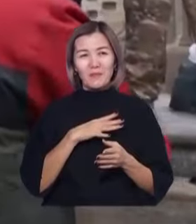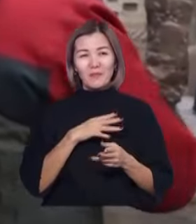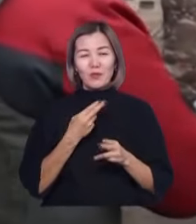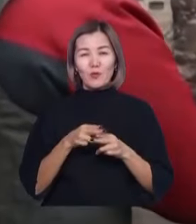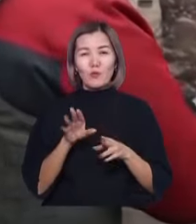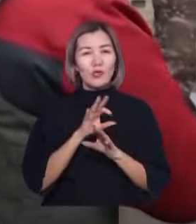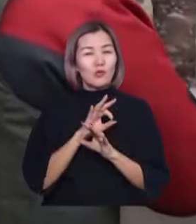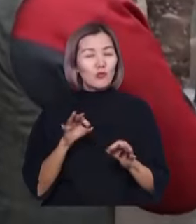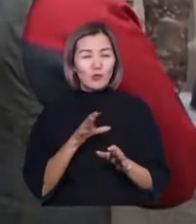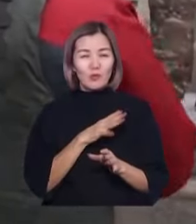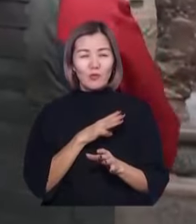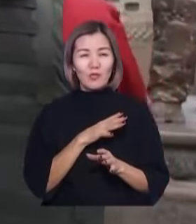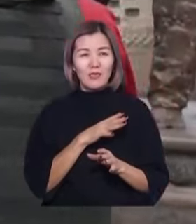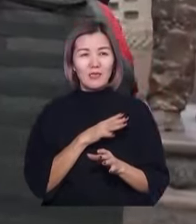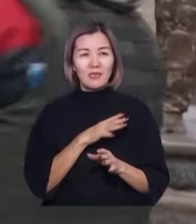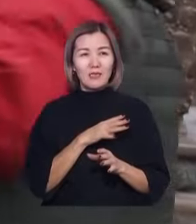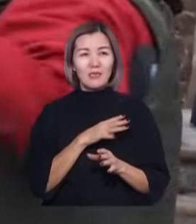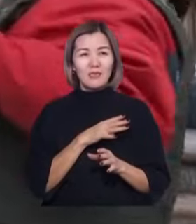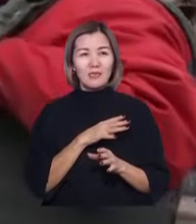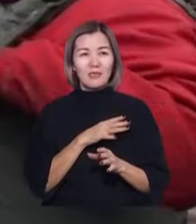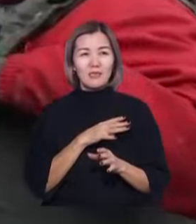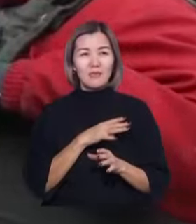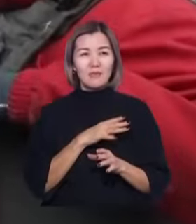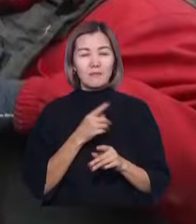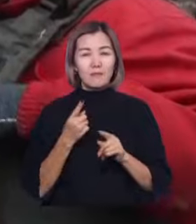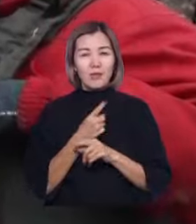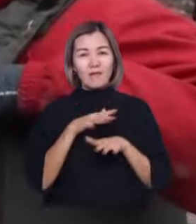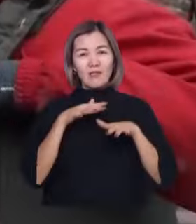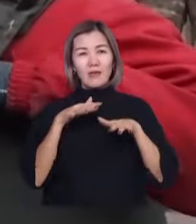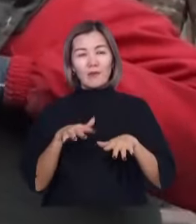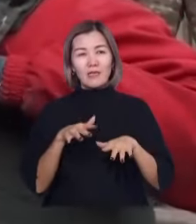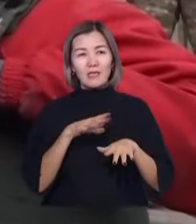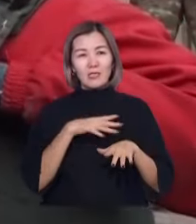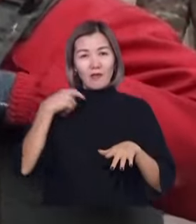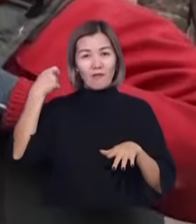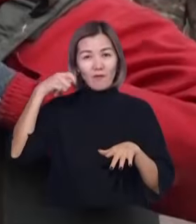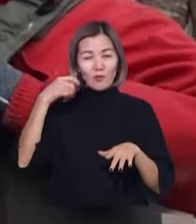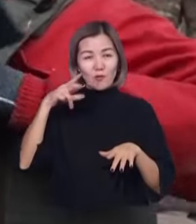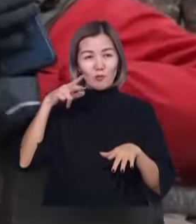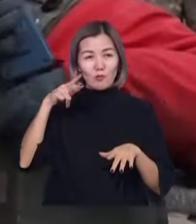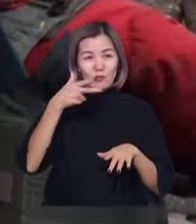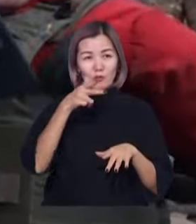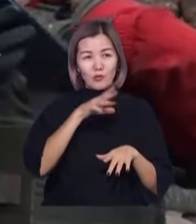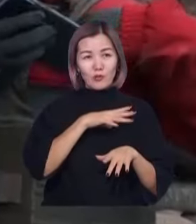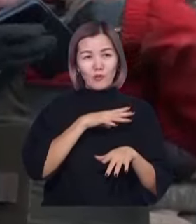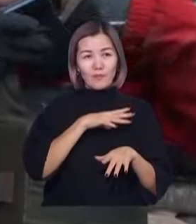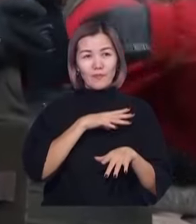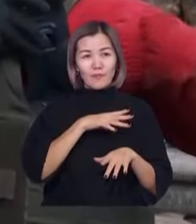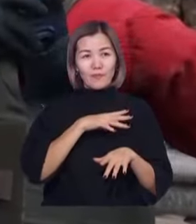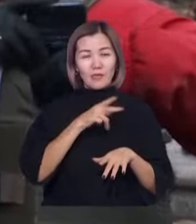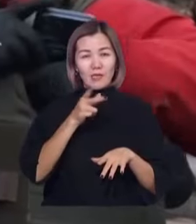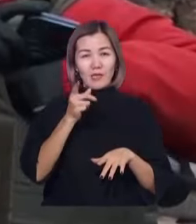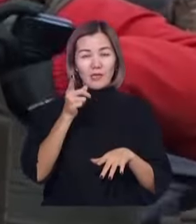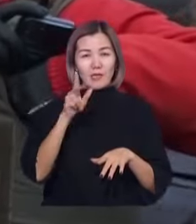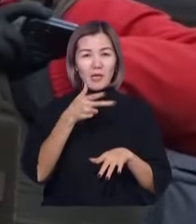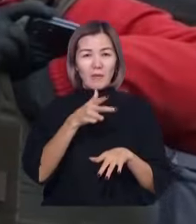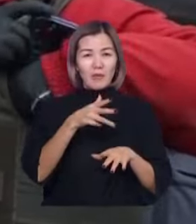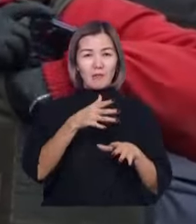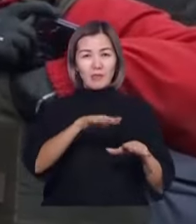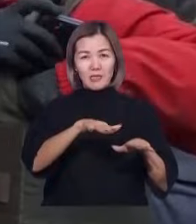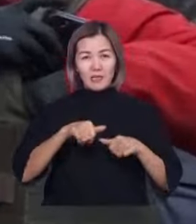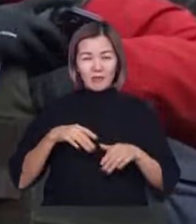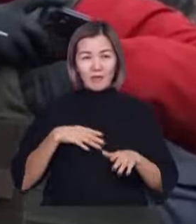болды. Бұл кісілер ең бірінші нападение жасап жатқан кезде кадр алдым мен жатып. Бірақ камерам тартып алды.